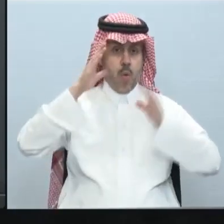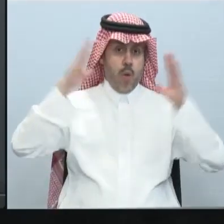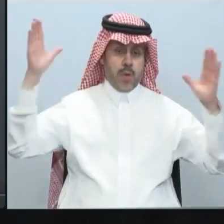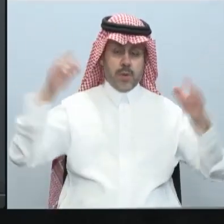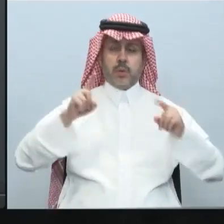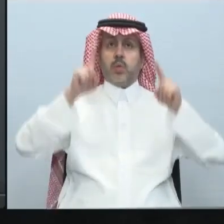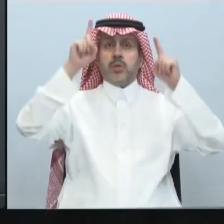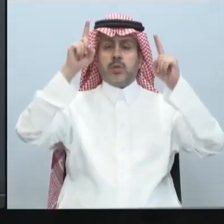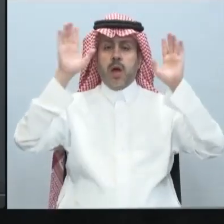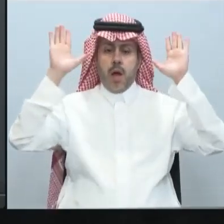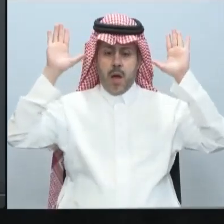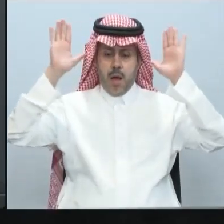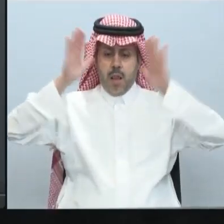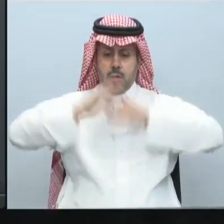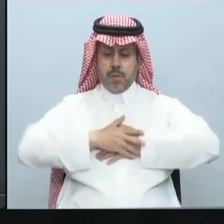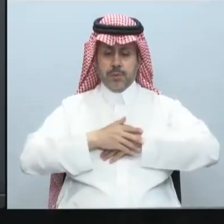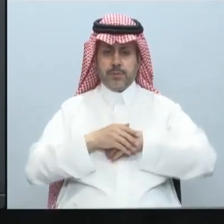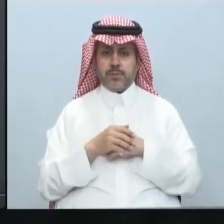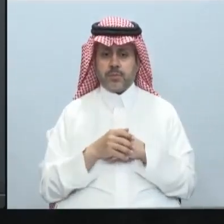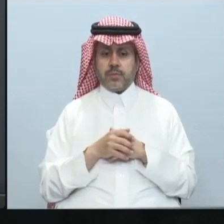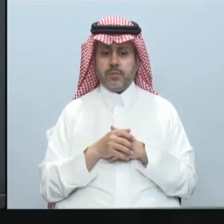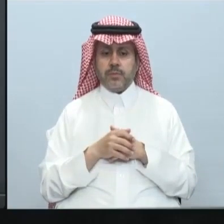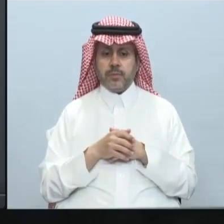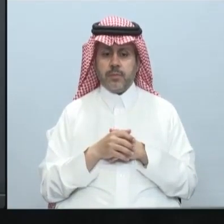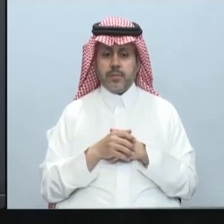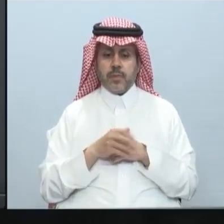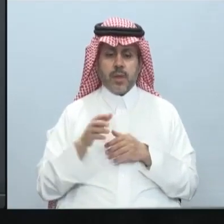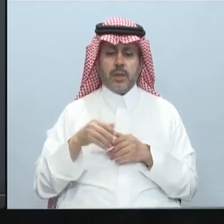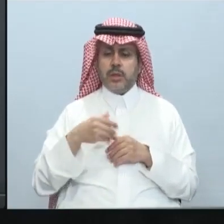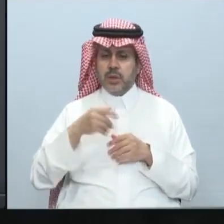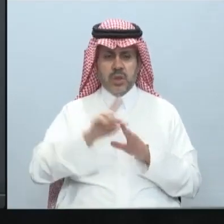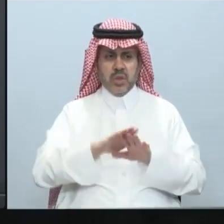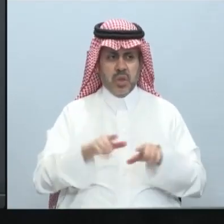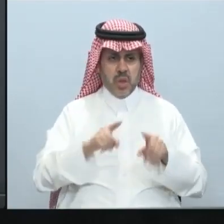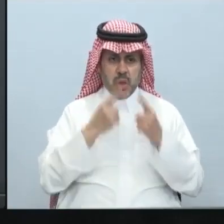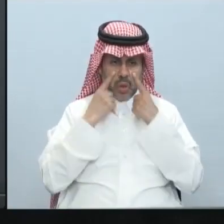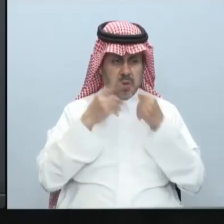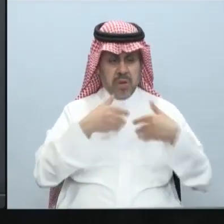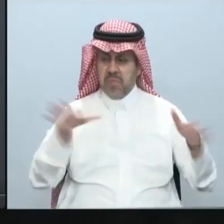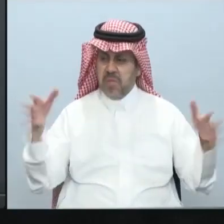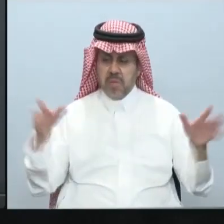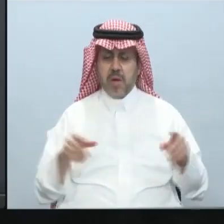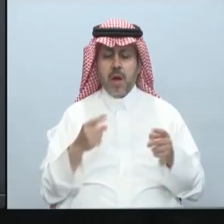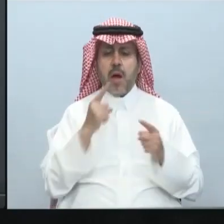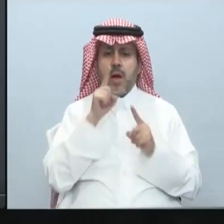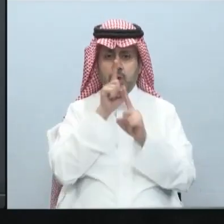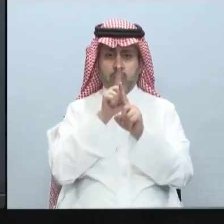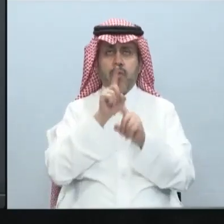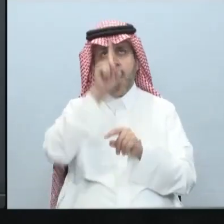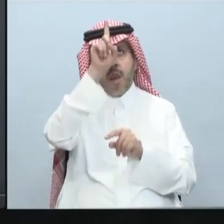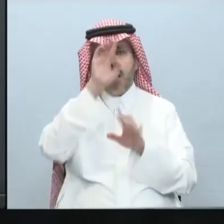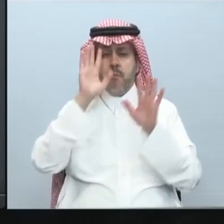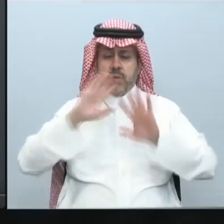وترفع ايديك كانك ترمي الدنيا خلف ظهرك وتقبل الى الله سبحانه وتعالى فتبدا تستفتح هذا الاستفتاح